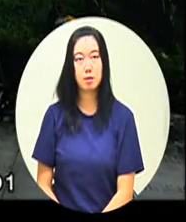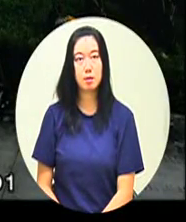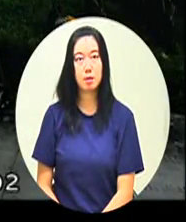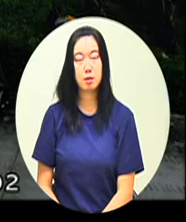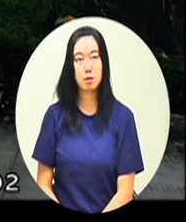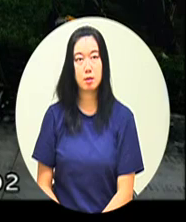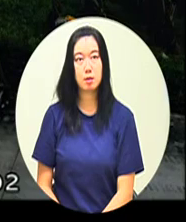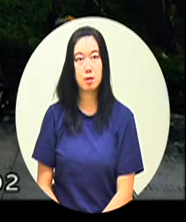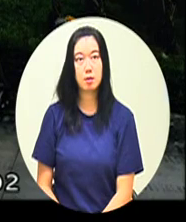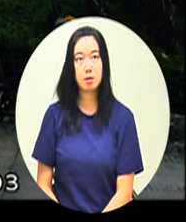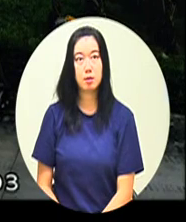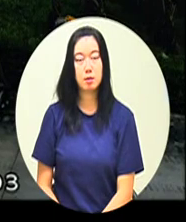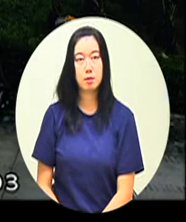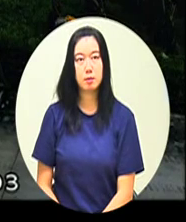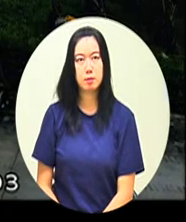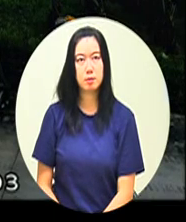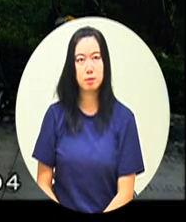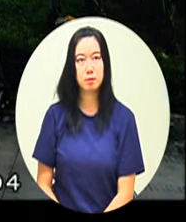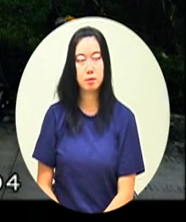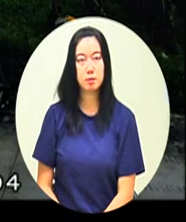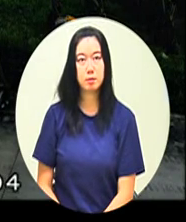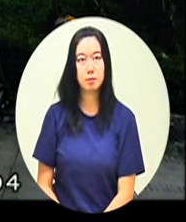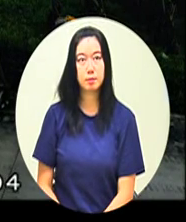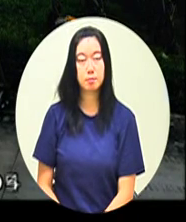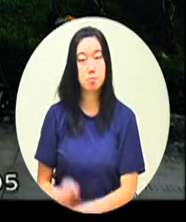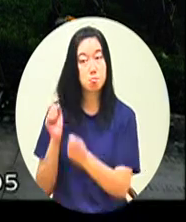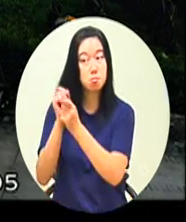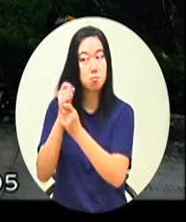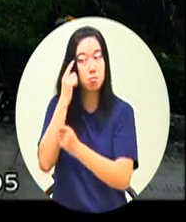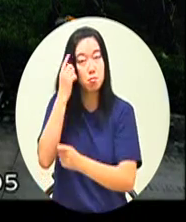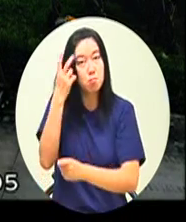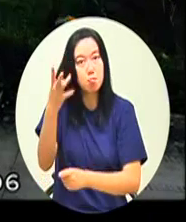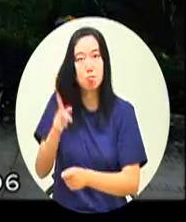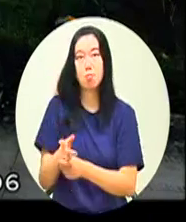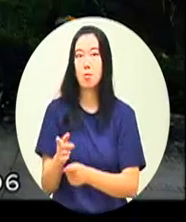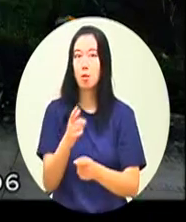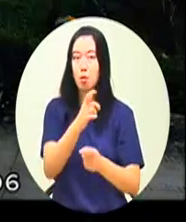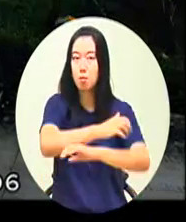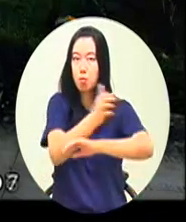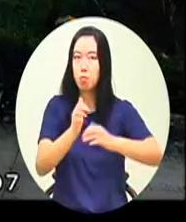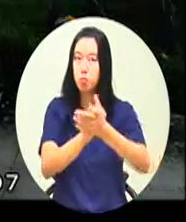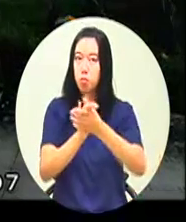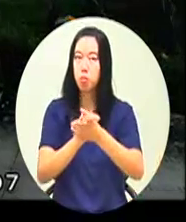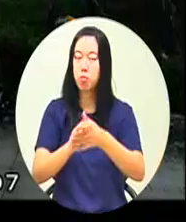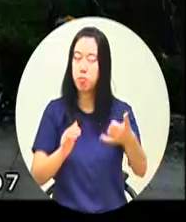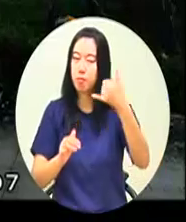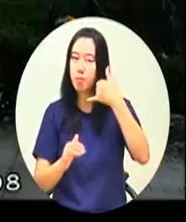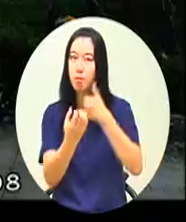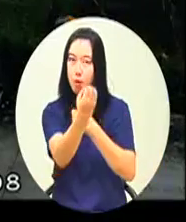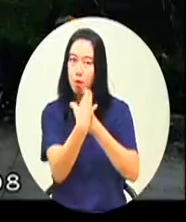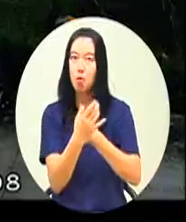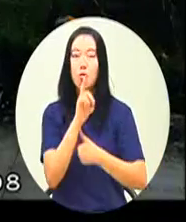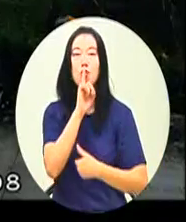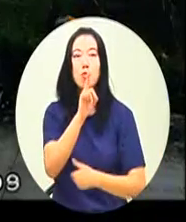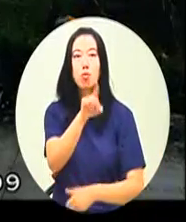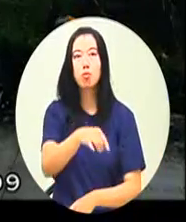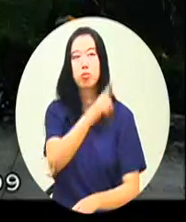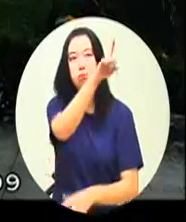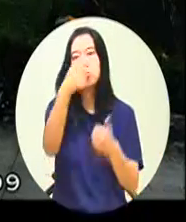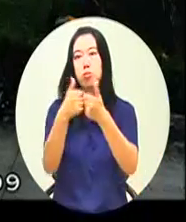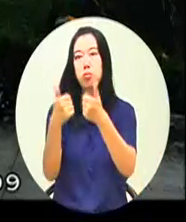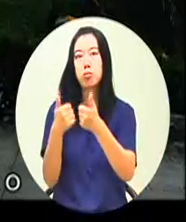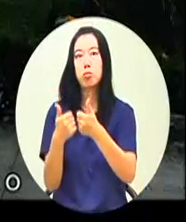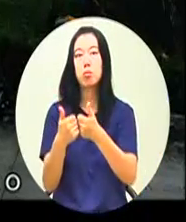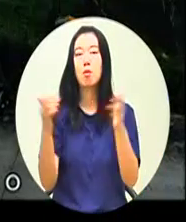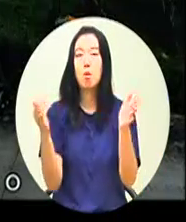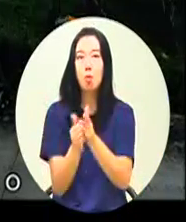功夫啦，功夫吼，即几工啊，因遐乡亲佫靠我啦。伊讲议员，你无迄工讲讲的吼，安